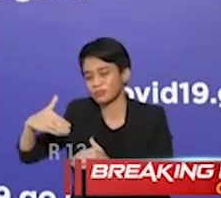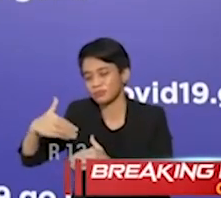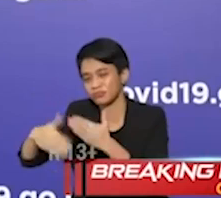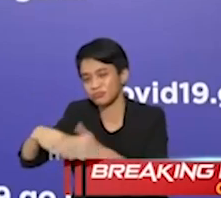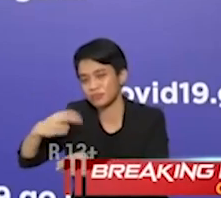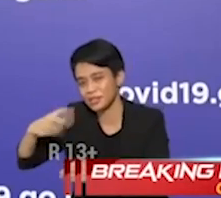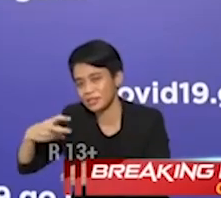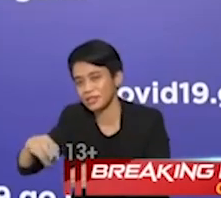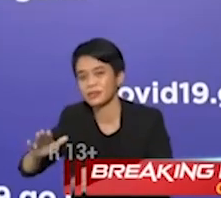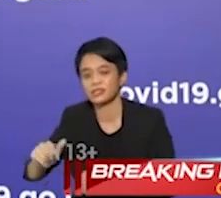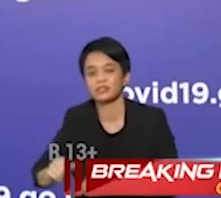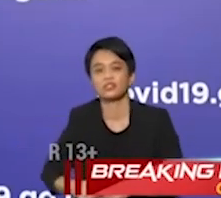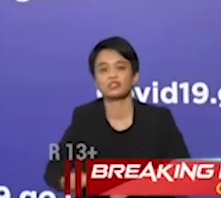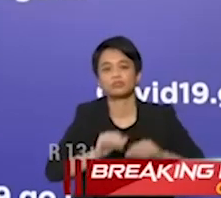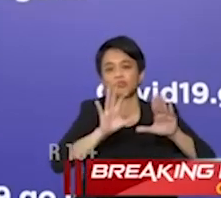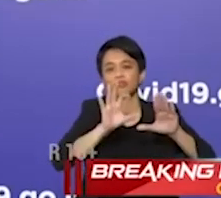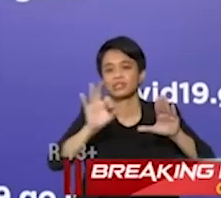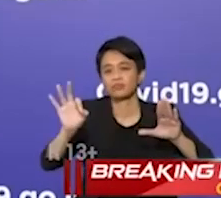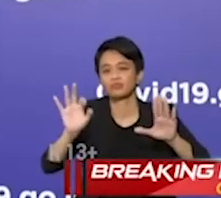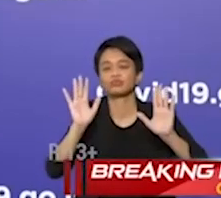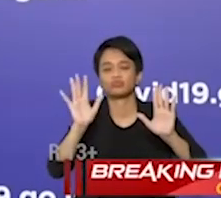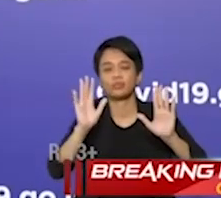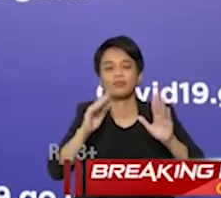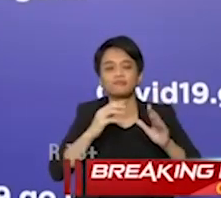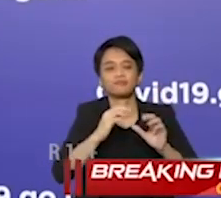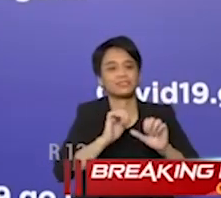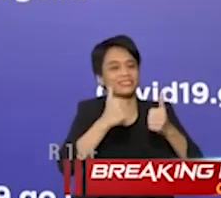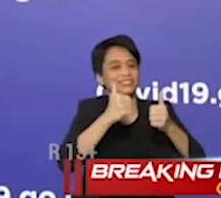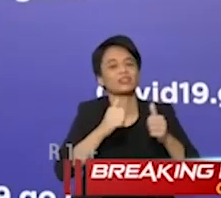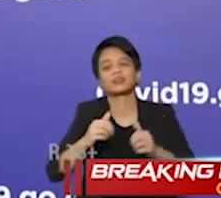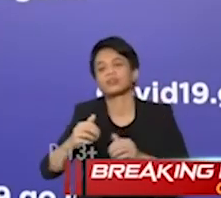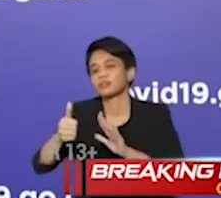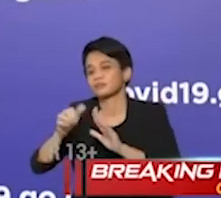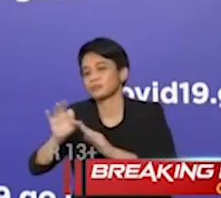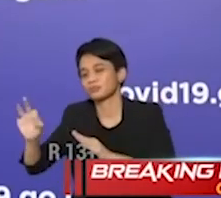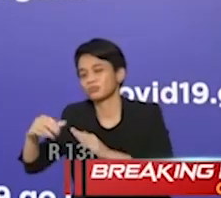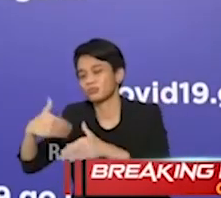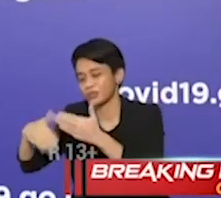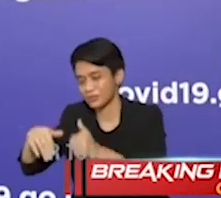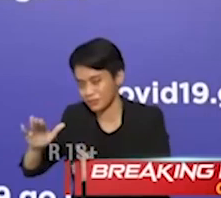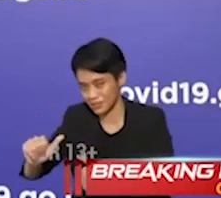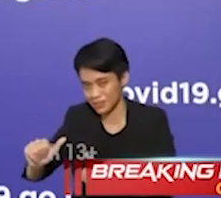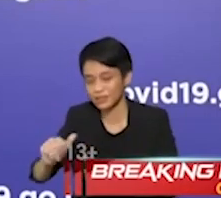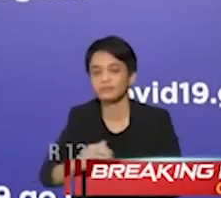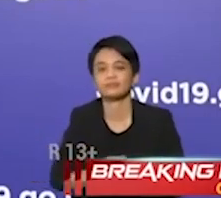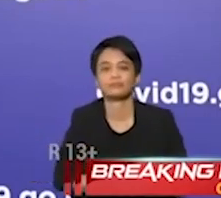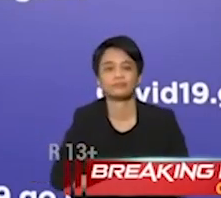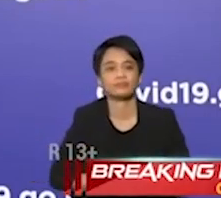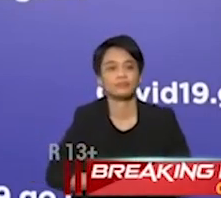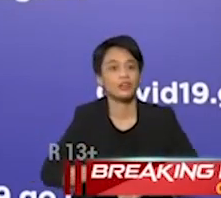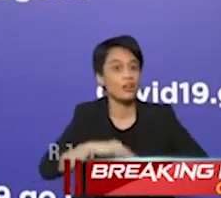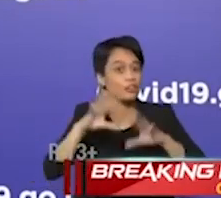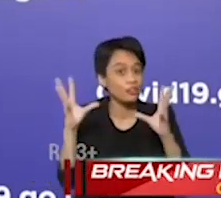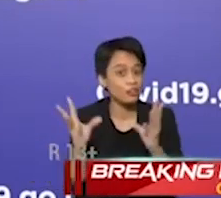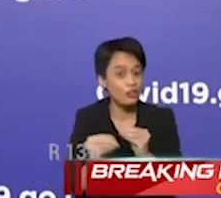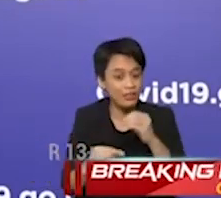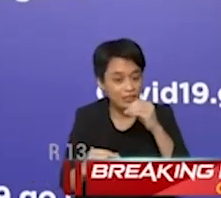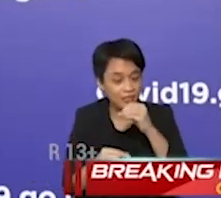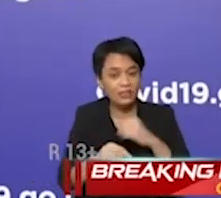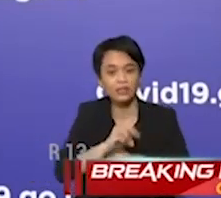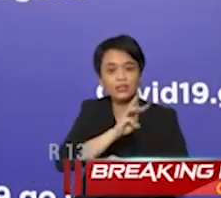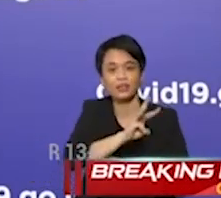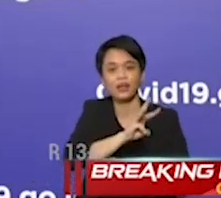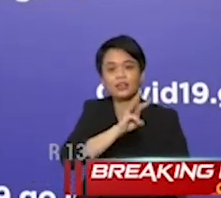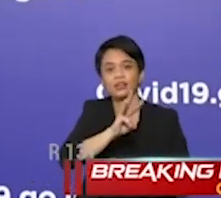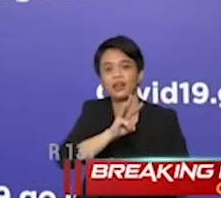10.000 sudah diselesaikan 6000 masih dalam proses total yang sudah kita periksa akumulasinya adalah